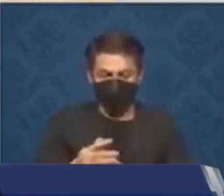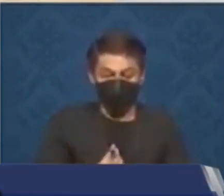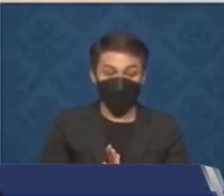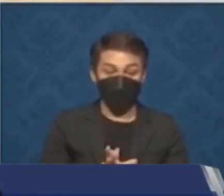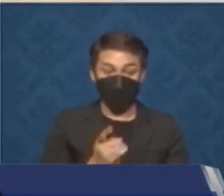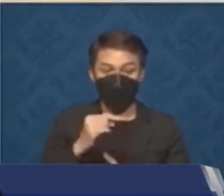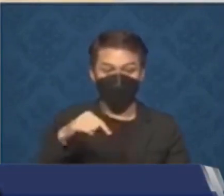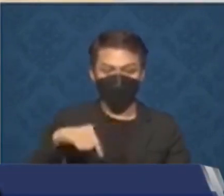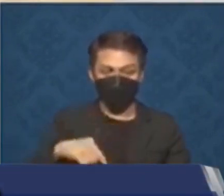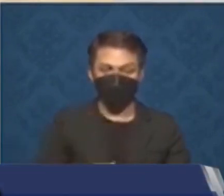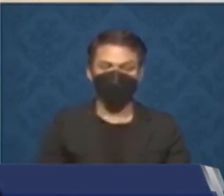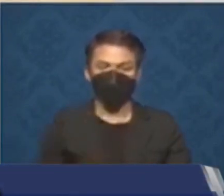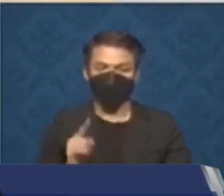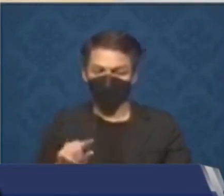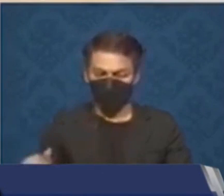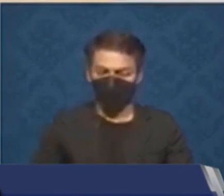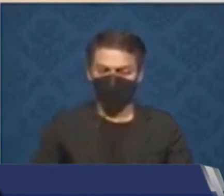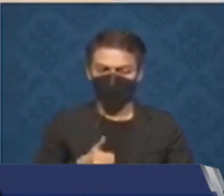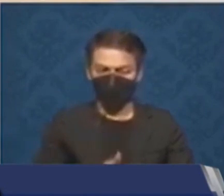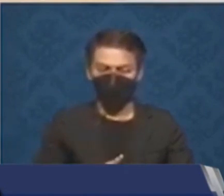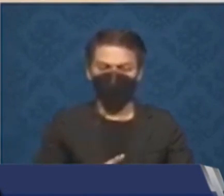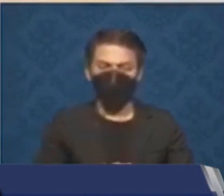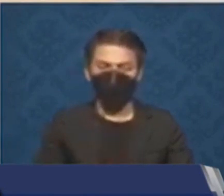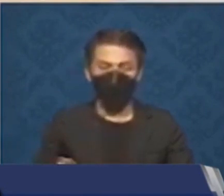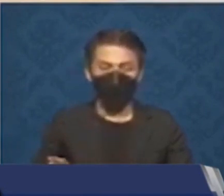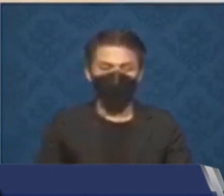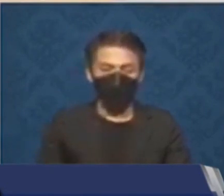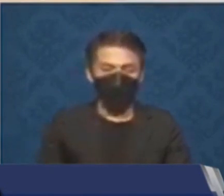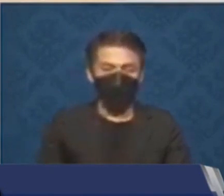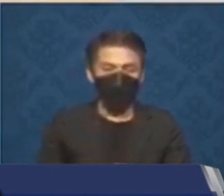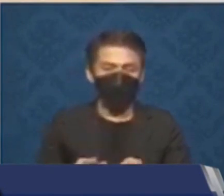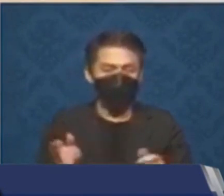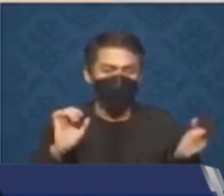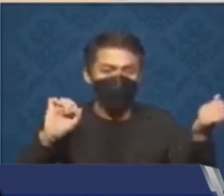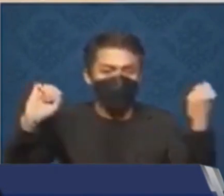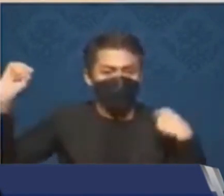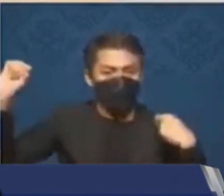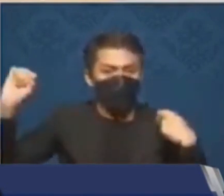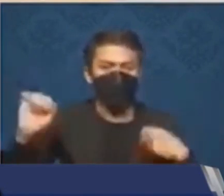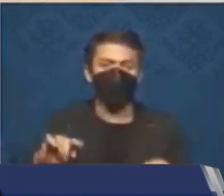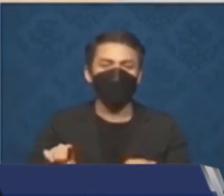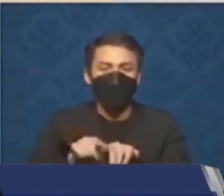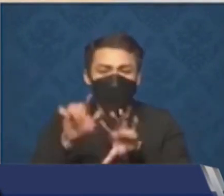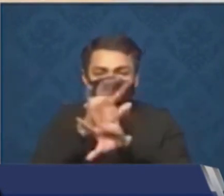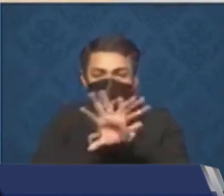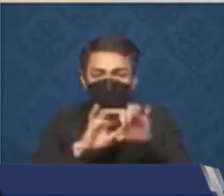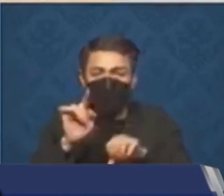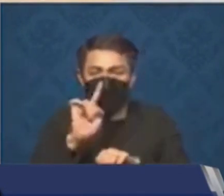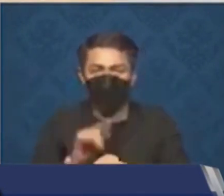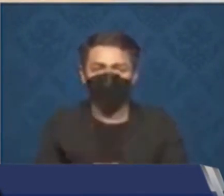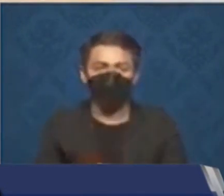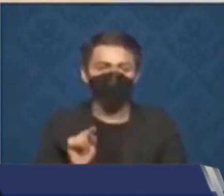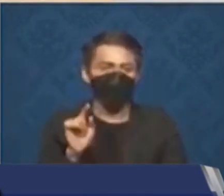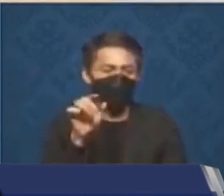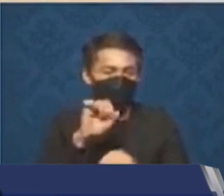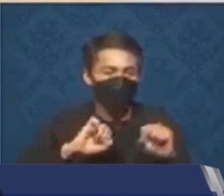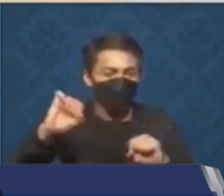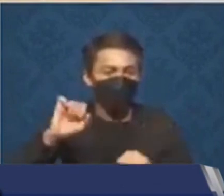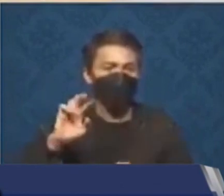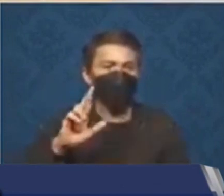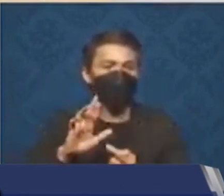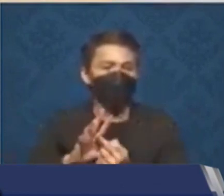างบทบาทให้เหมือนกับรามเกียรตินะคือผมคงเล่นฝ่ายบททางพระรามพระลักษณ์อะไรทำนองเนี่ย